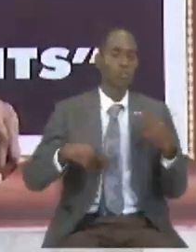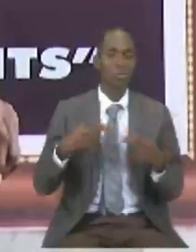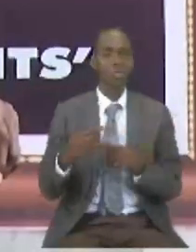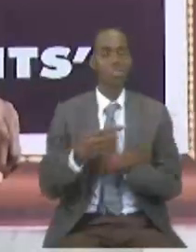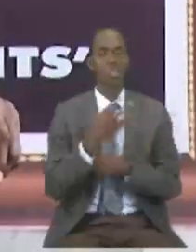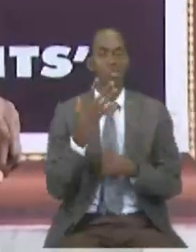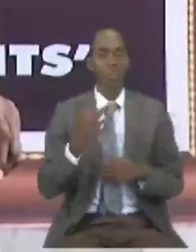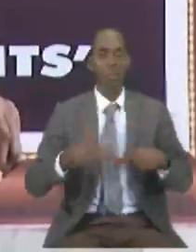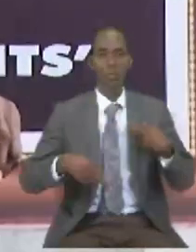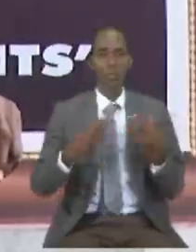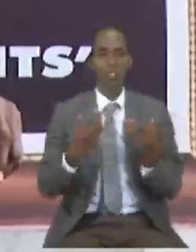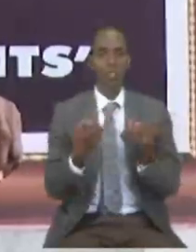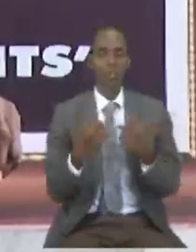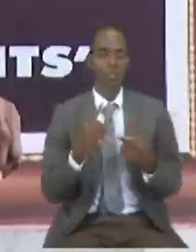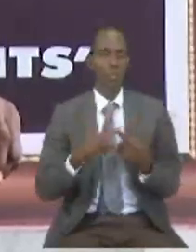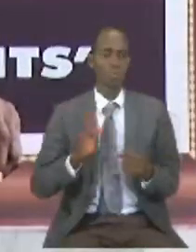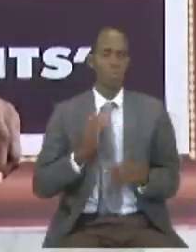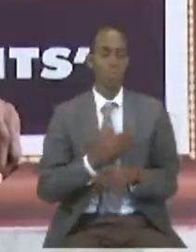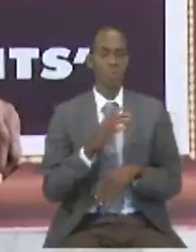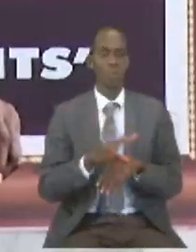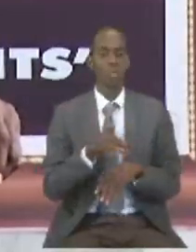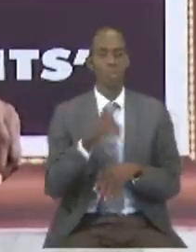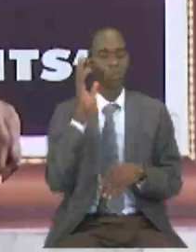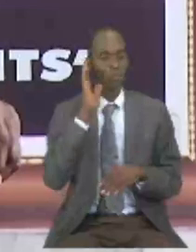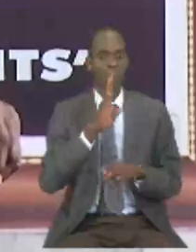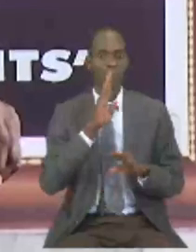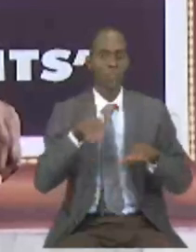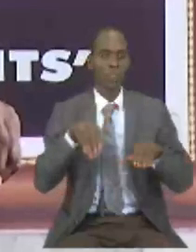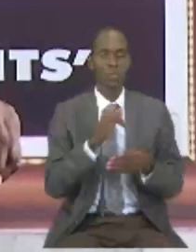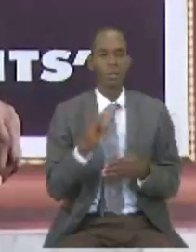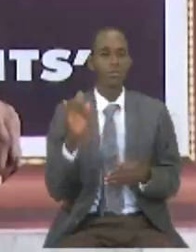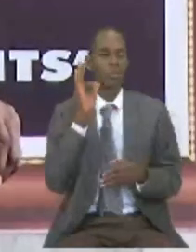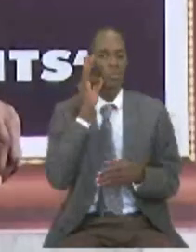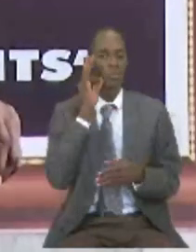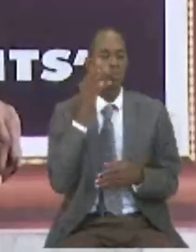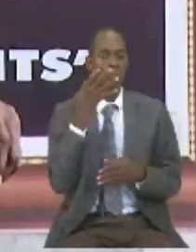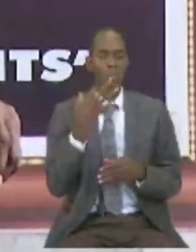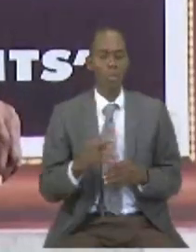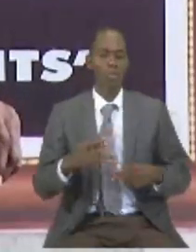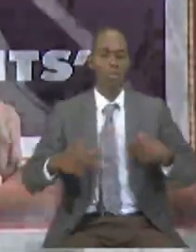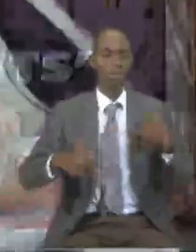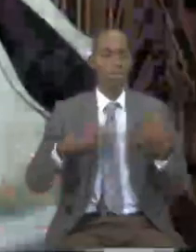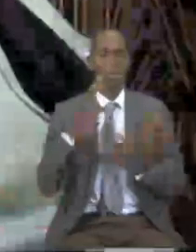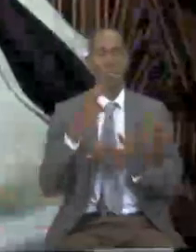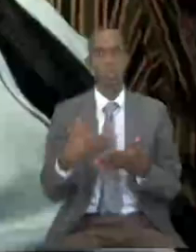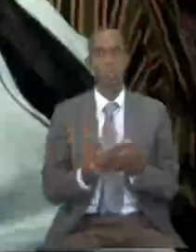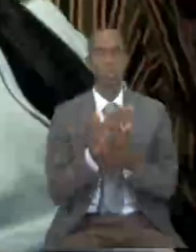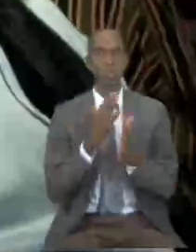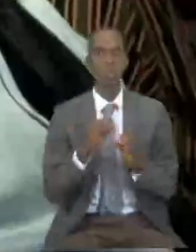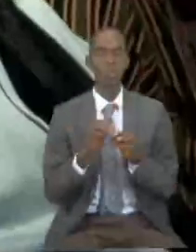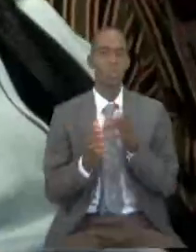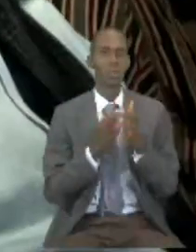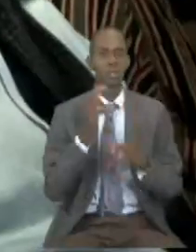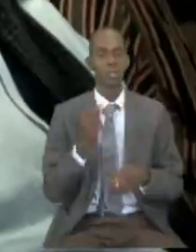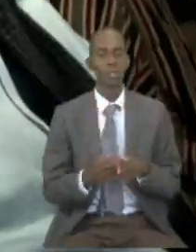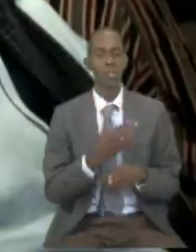Les jours de réveil sont venus dans notre église. Vous allez porter de fruits de réveil, de fruits de renouvellement au nom de